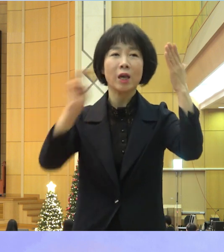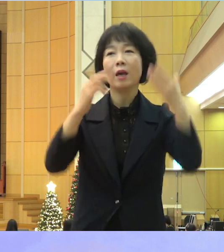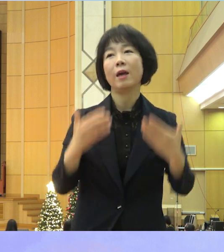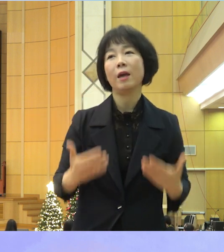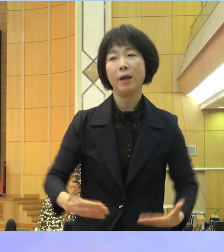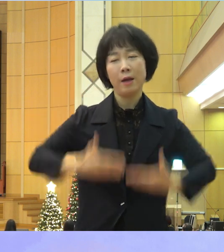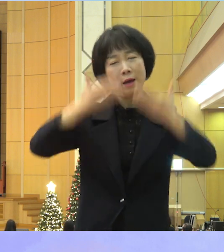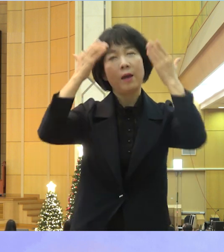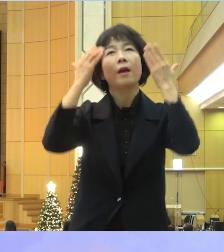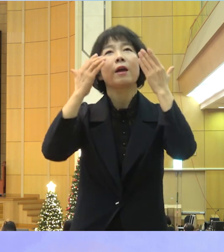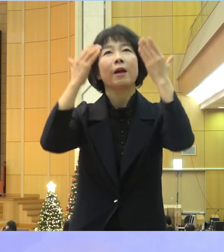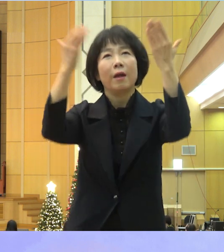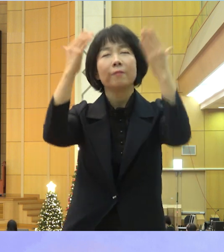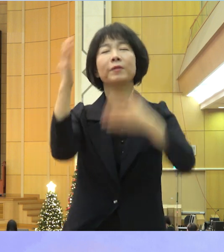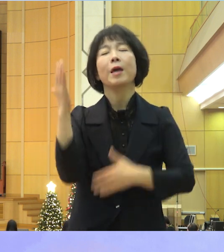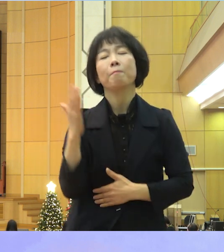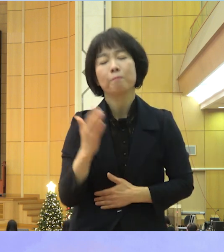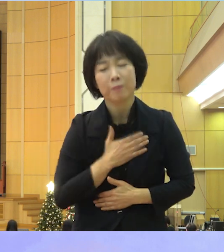찬양하세.